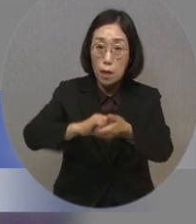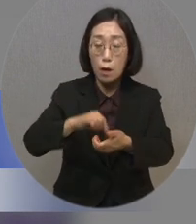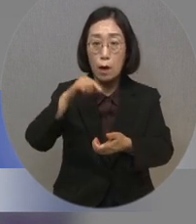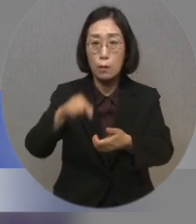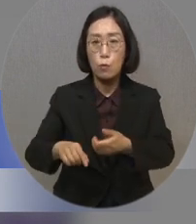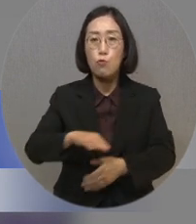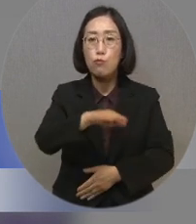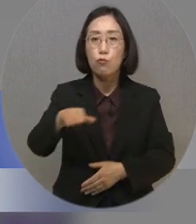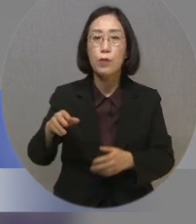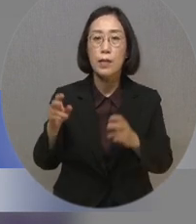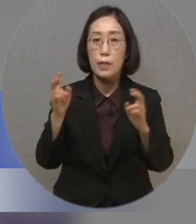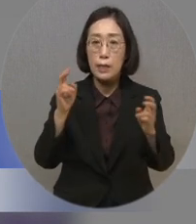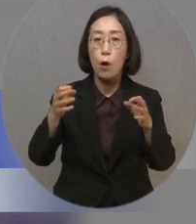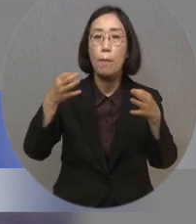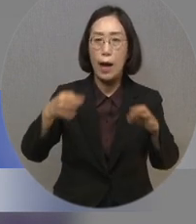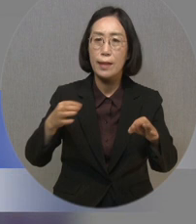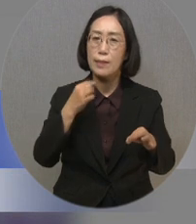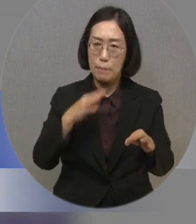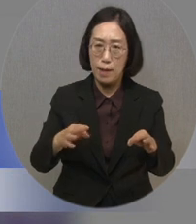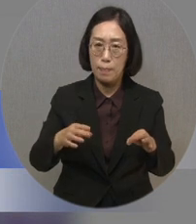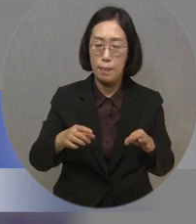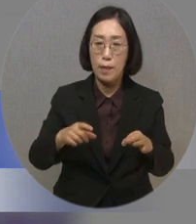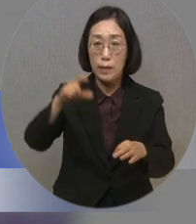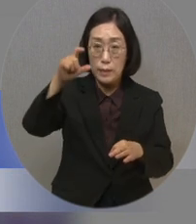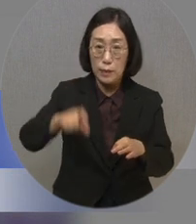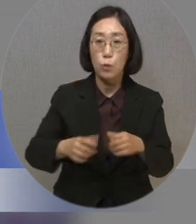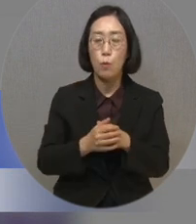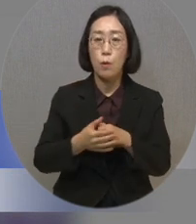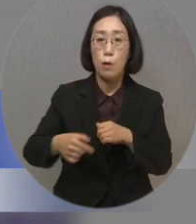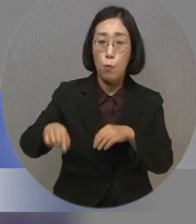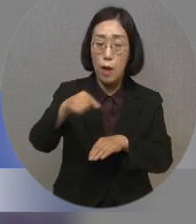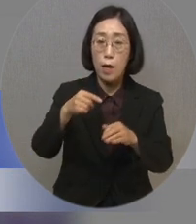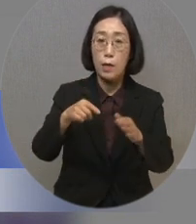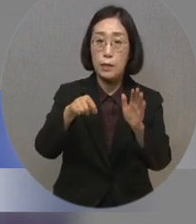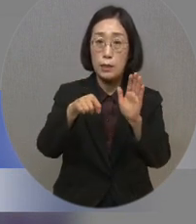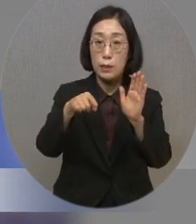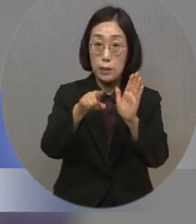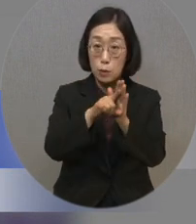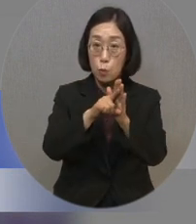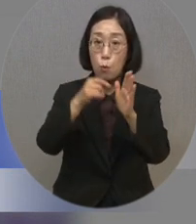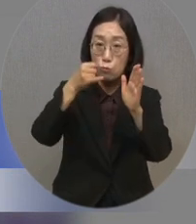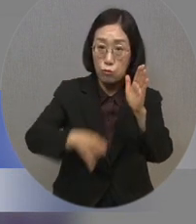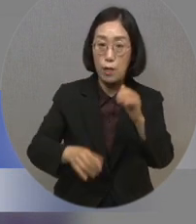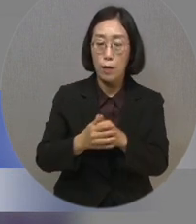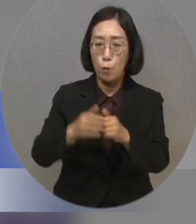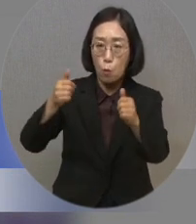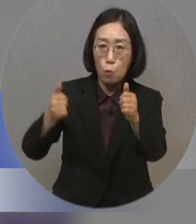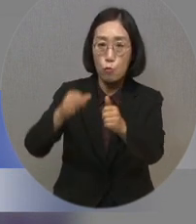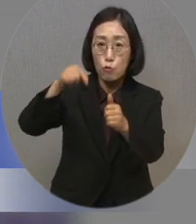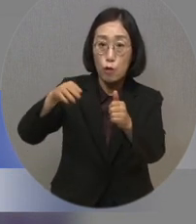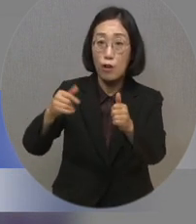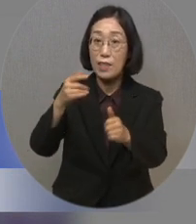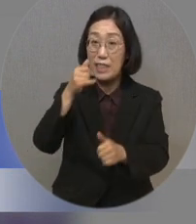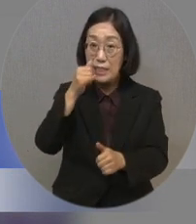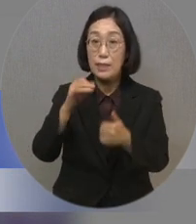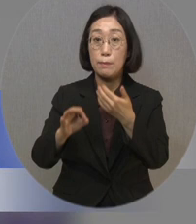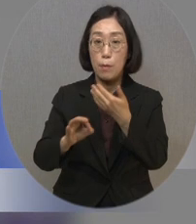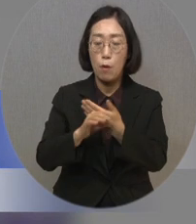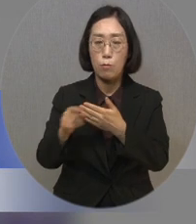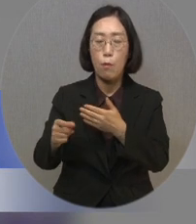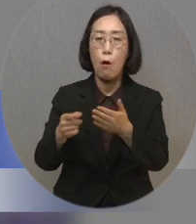카드에서 발행하는 신용카드 반이었고 이에 따라 저신용자 성년 후견 인재를 이용하는 대상자는